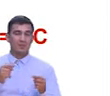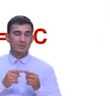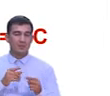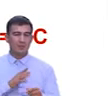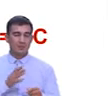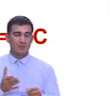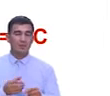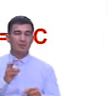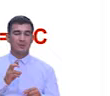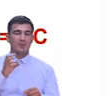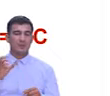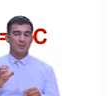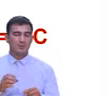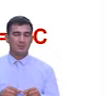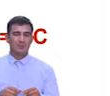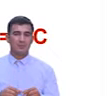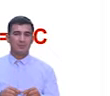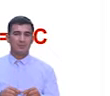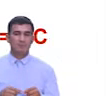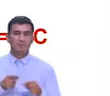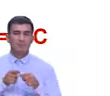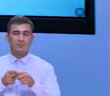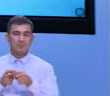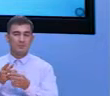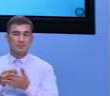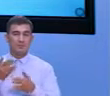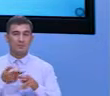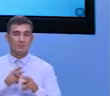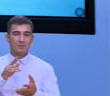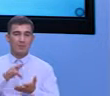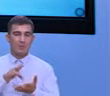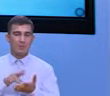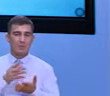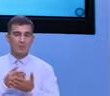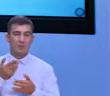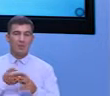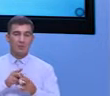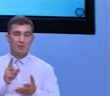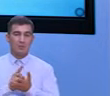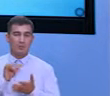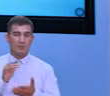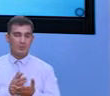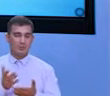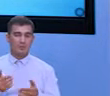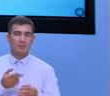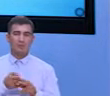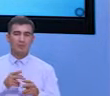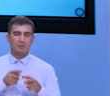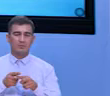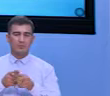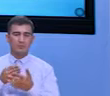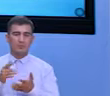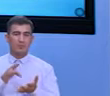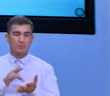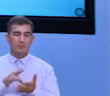bo'ldi BC ga. Kesmalarning o'rtasini o'zining vazifasi bor ekan. Kesmaning